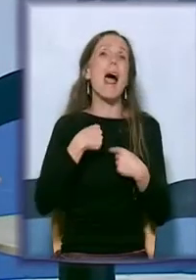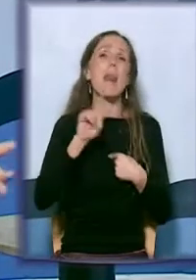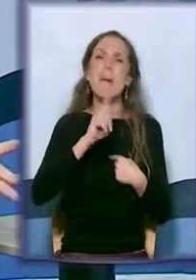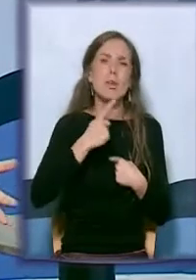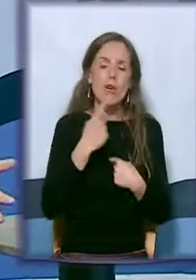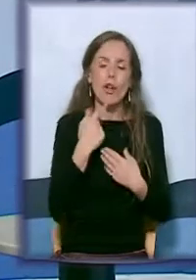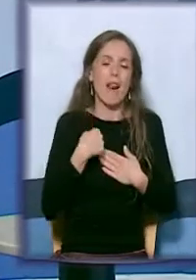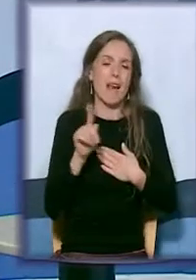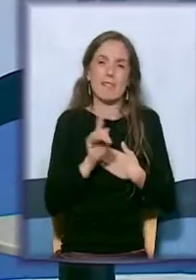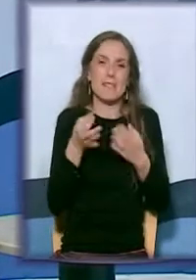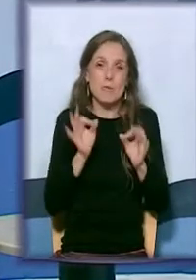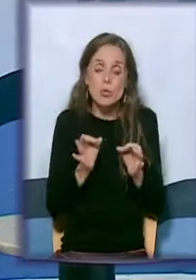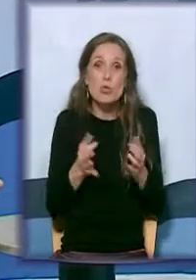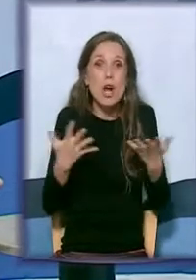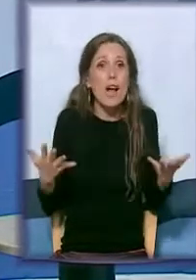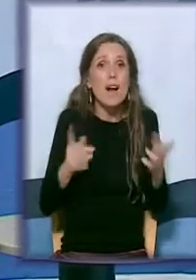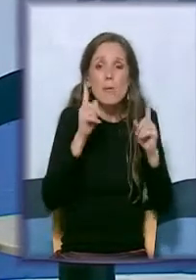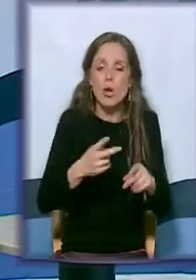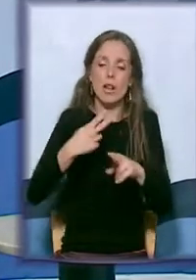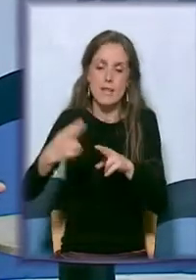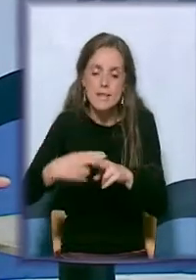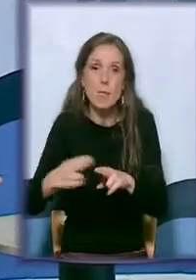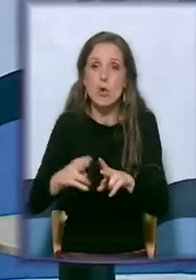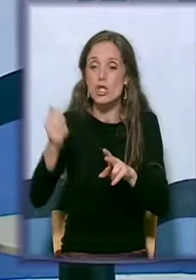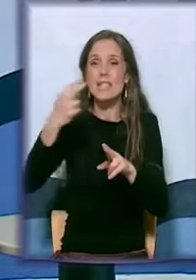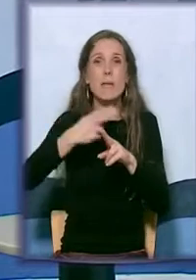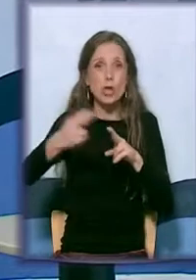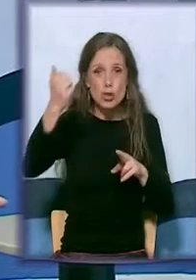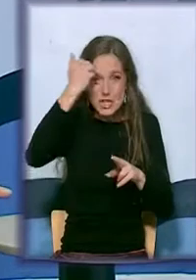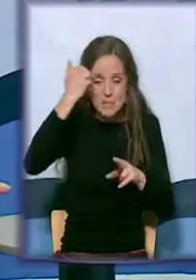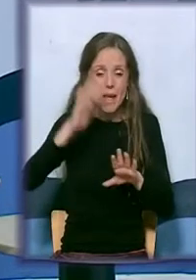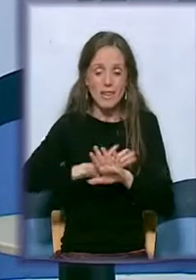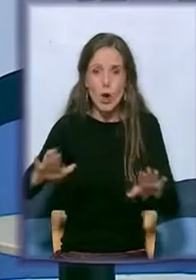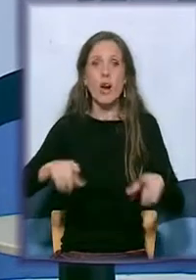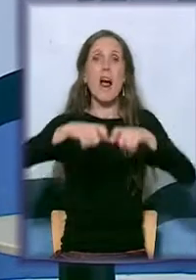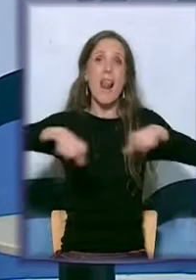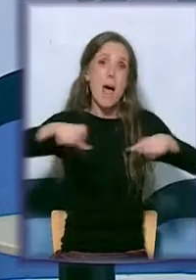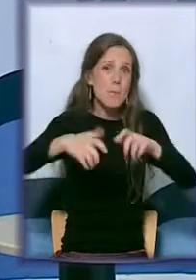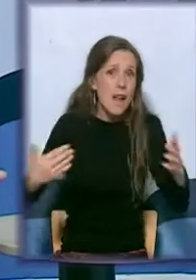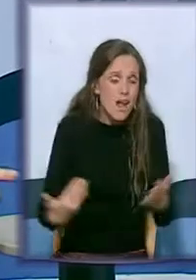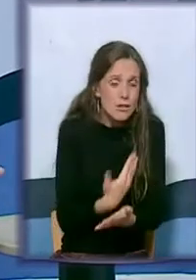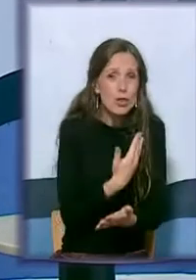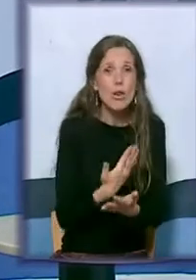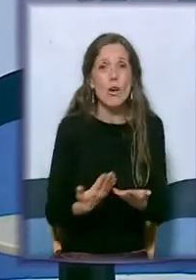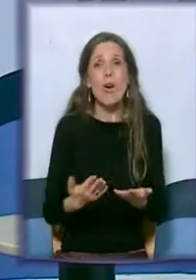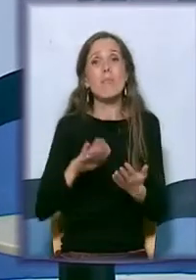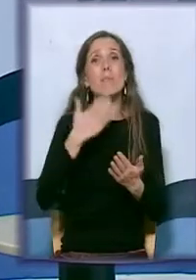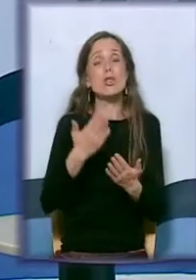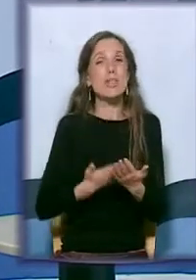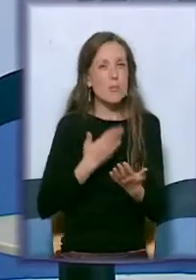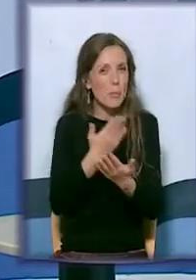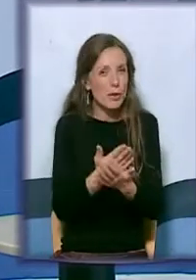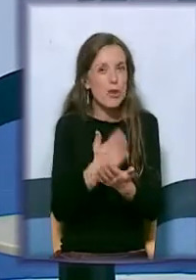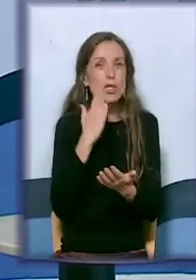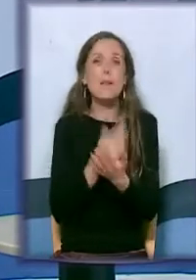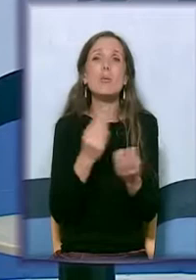nisam stručnjak u toj oblasti, ali mora da se počisti, mora da bude čist beton, mora laminat. Ono što smo predložili da posle toga bude barem